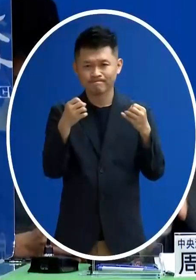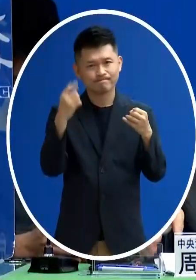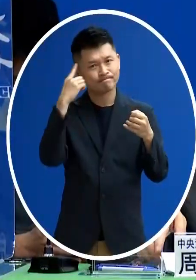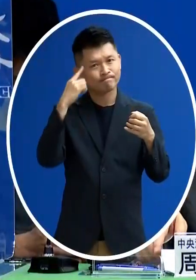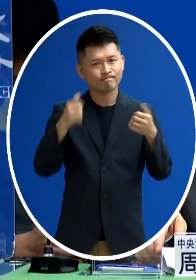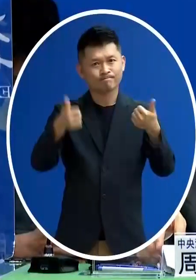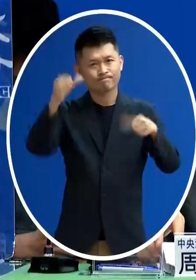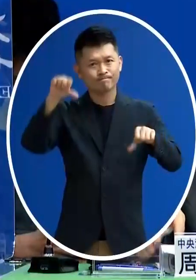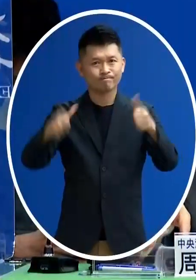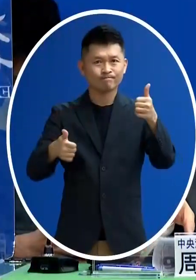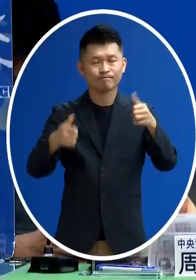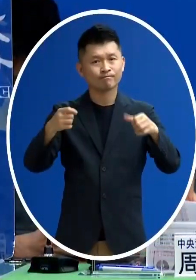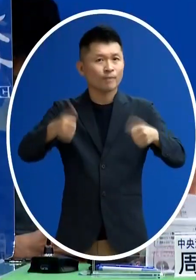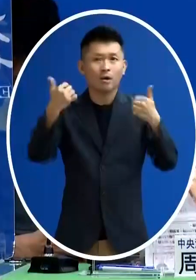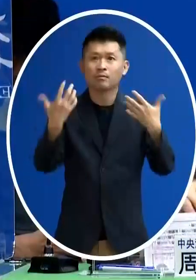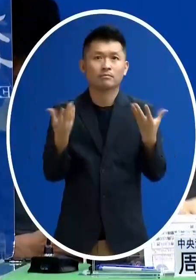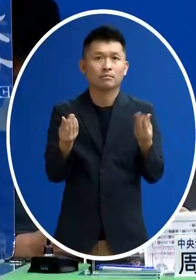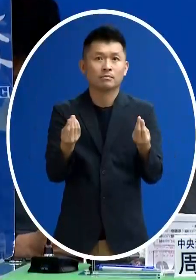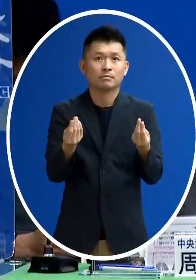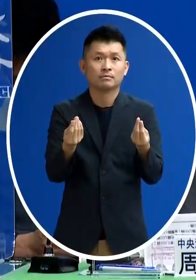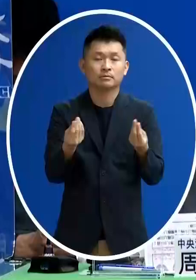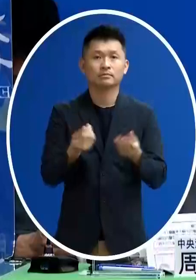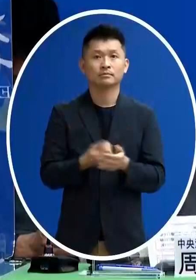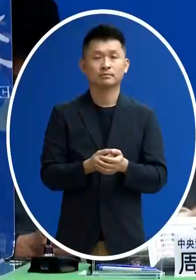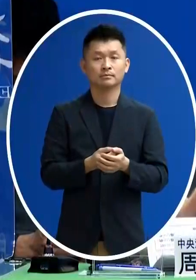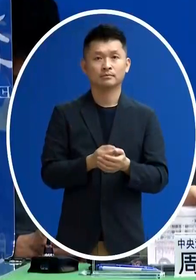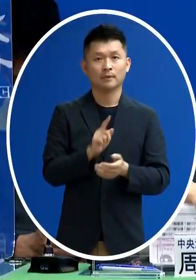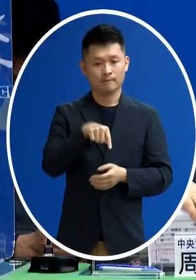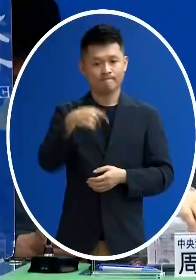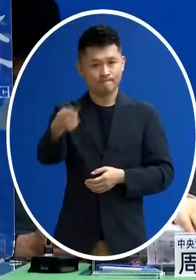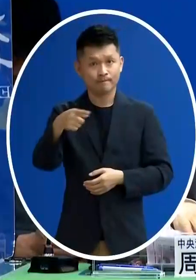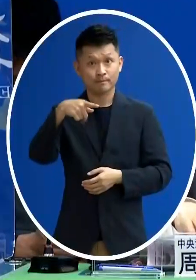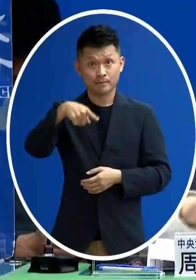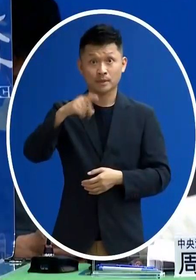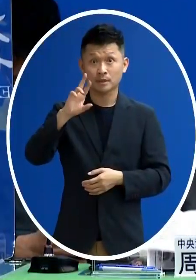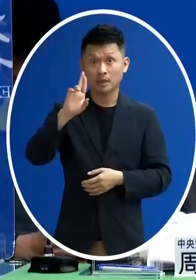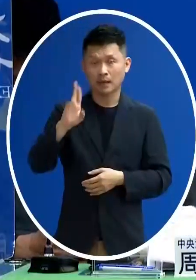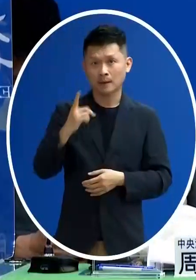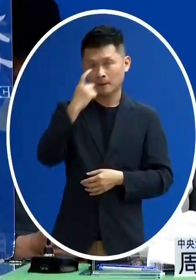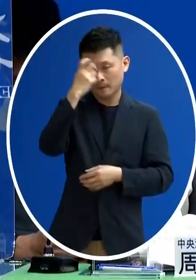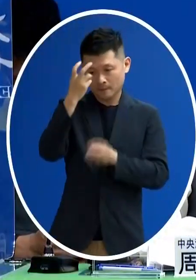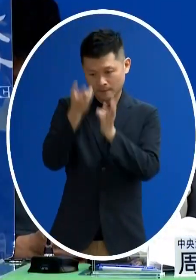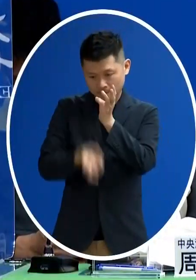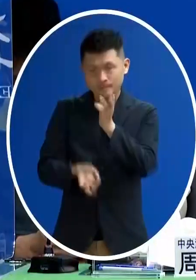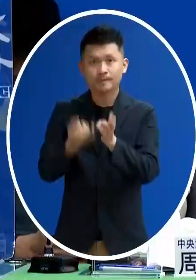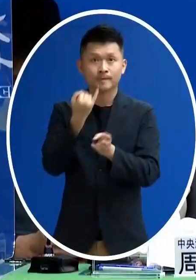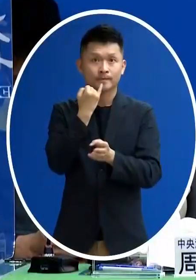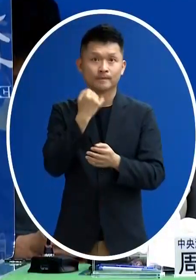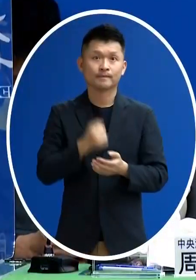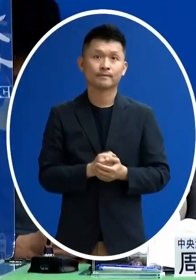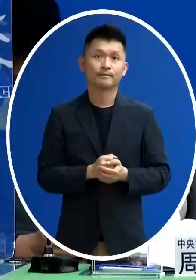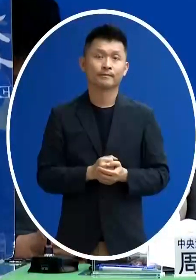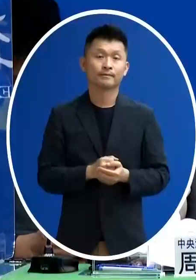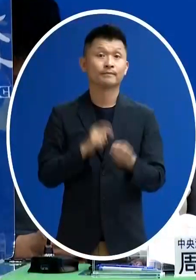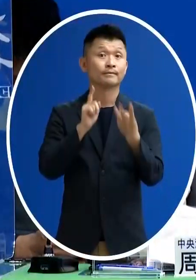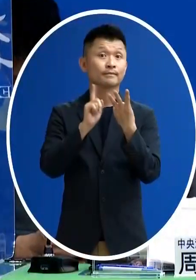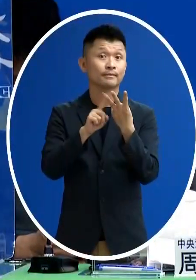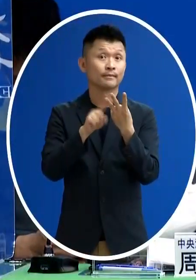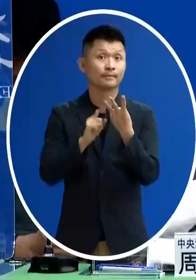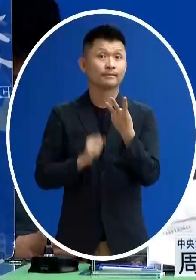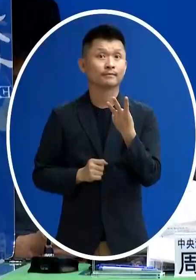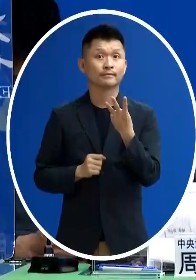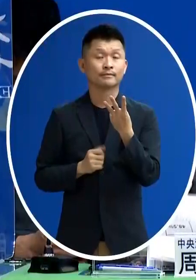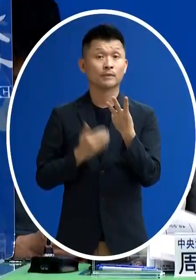时候，那这个时候也可以这个做 PCR 的检测。再来就是如果说